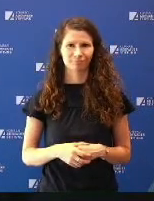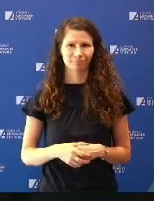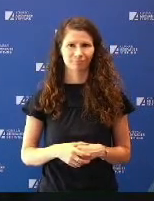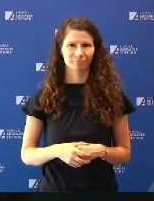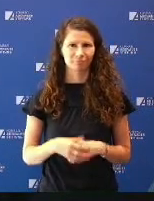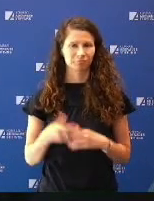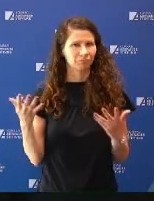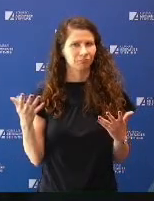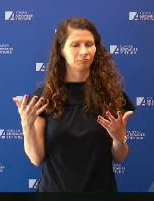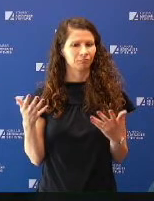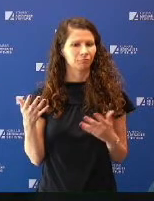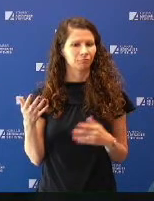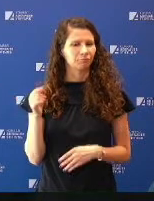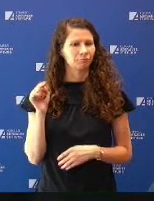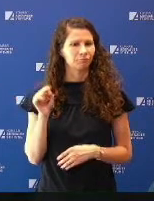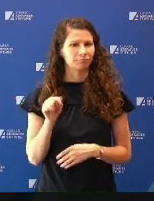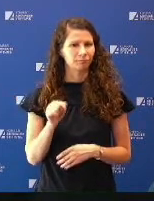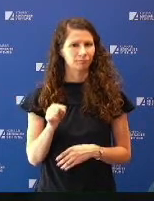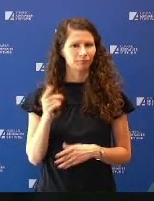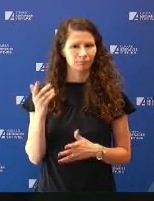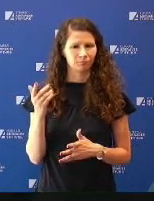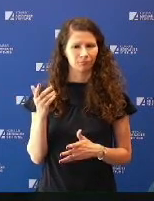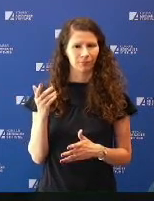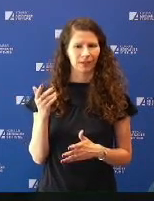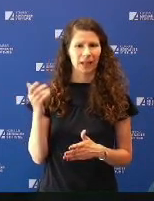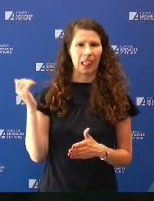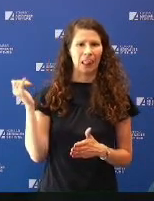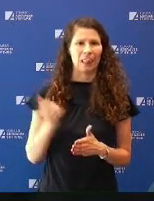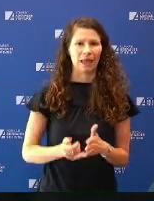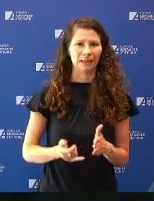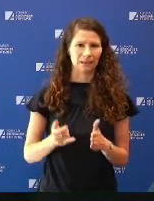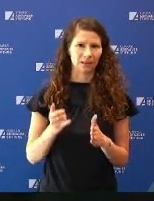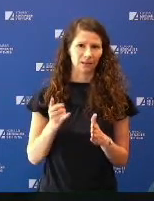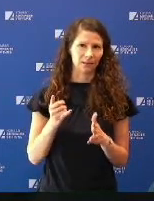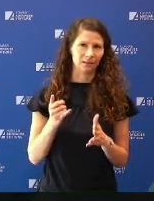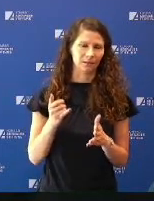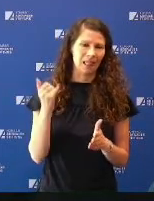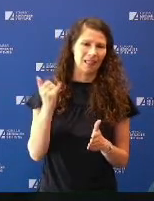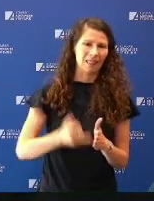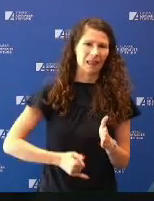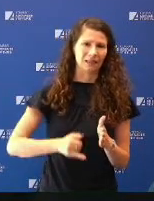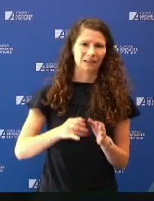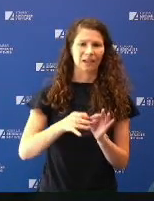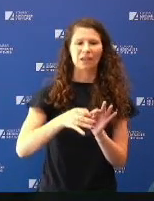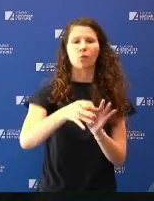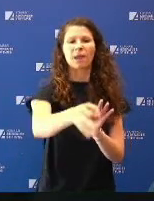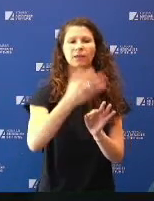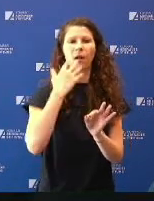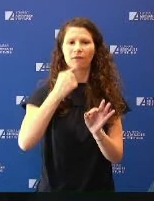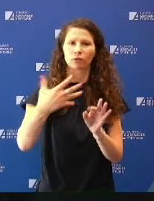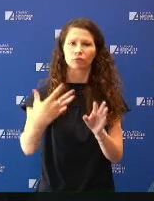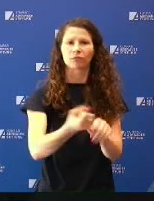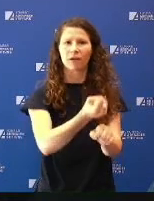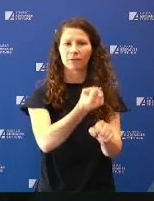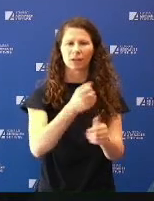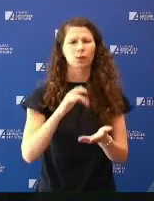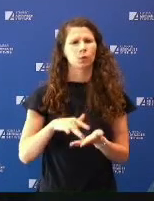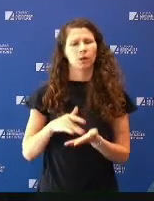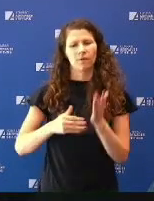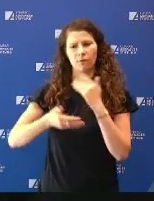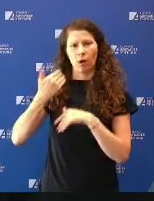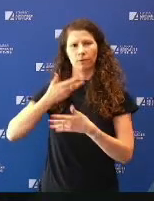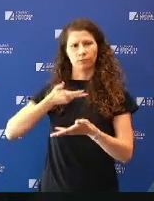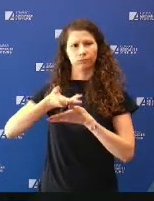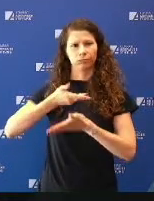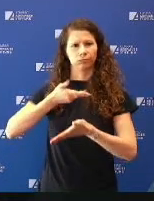Der Punkt ist der, dass man die letzte Meile überwindet, also aus von Leuten. Wir hatten eben im Vorgespräch schon es